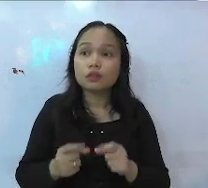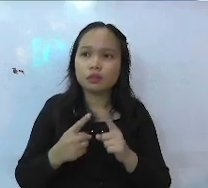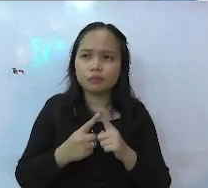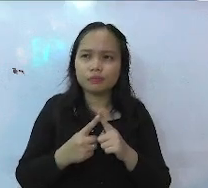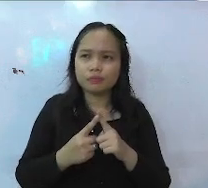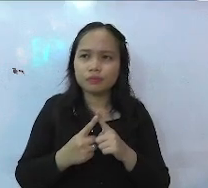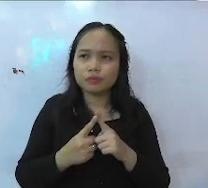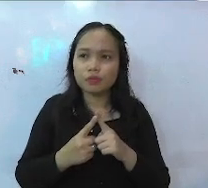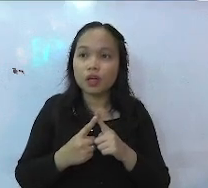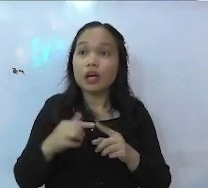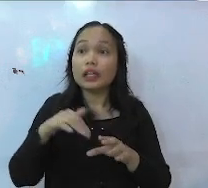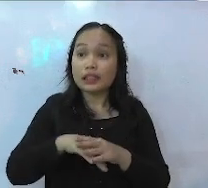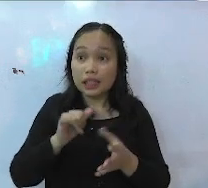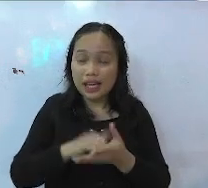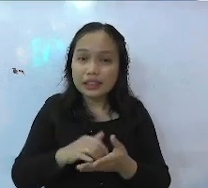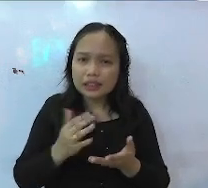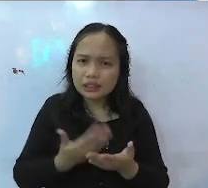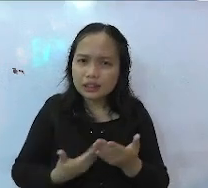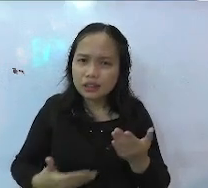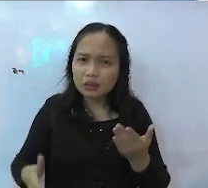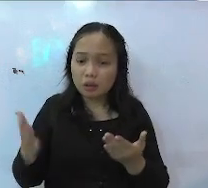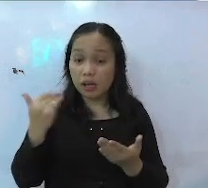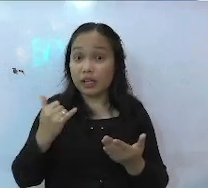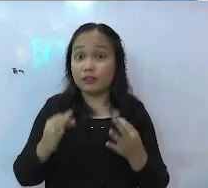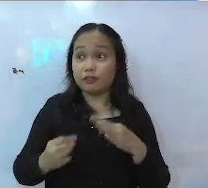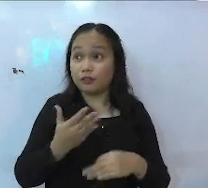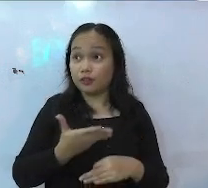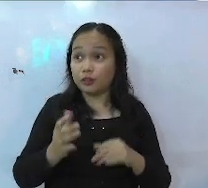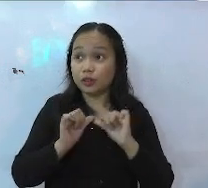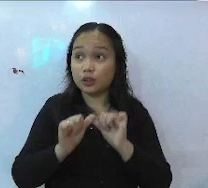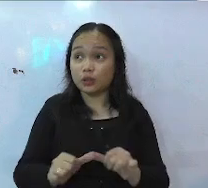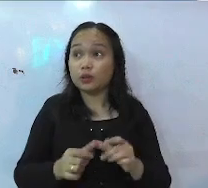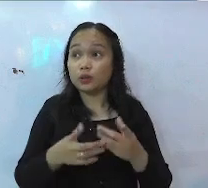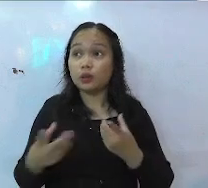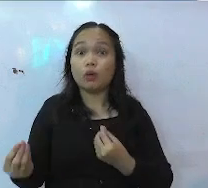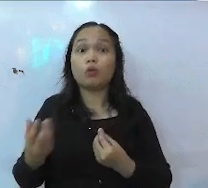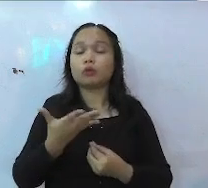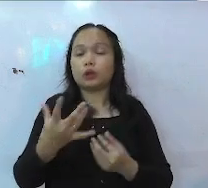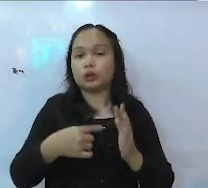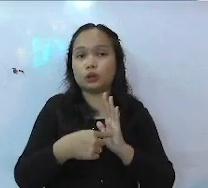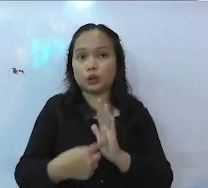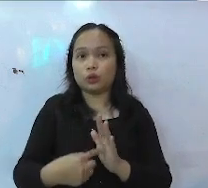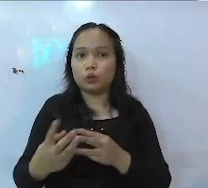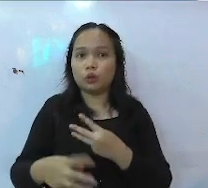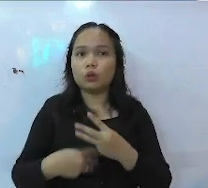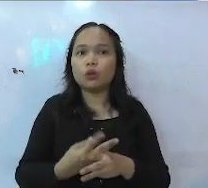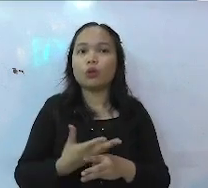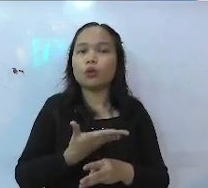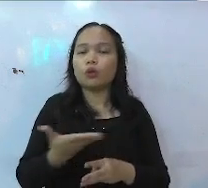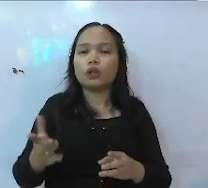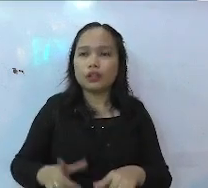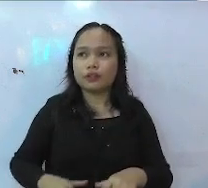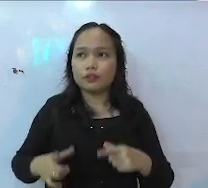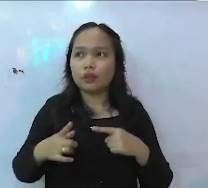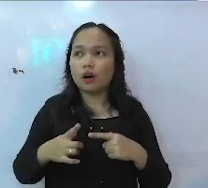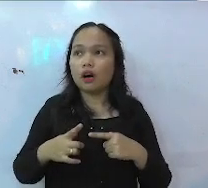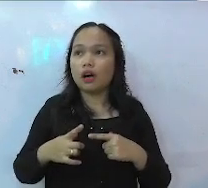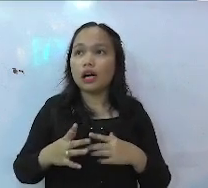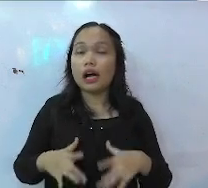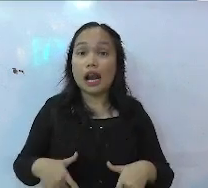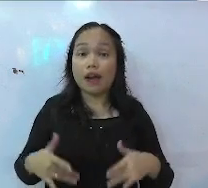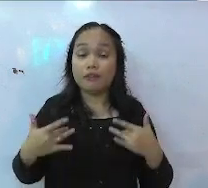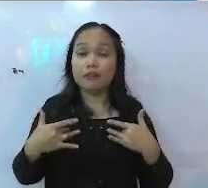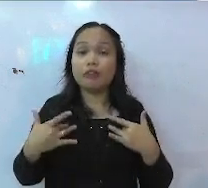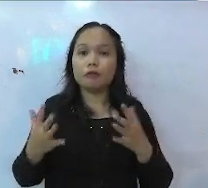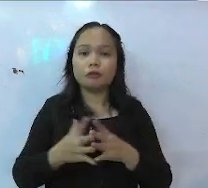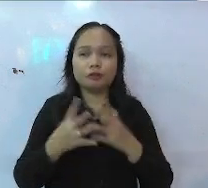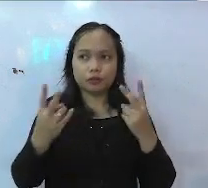magpatuloy kayo sa bagay naan because by doing that you are just showing the world that you are living a Victorious life That's right you